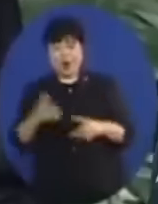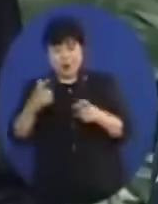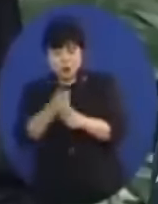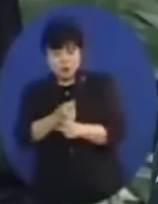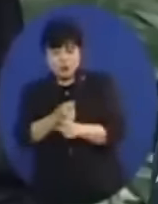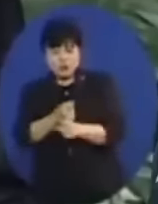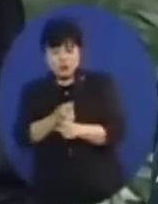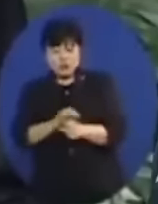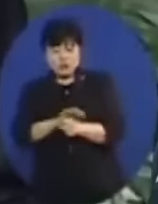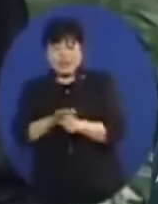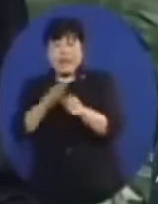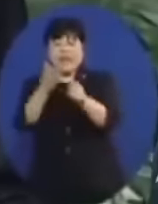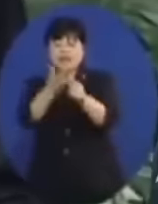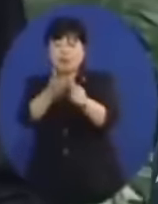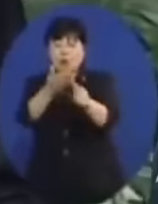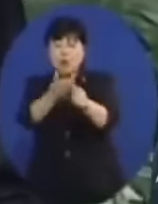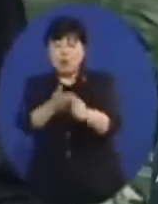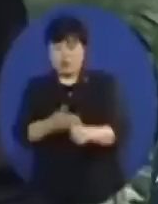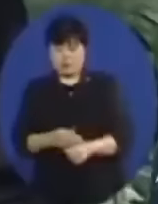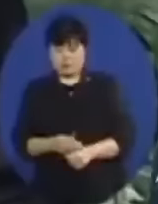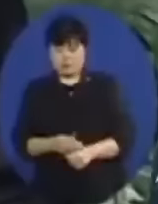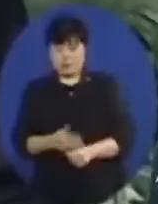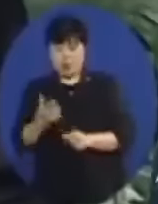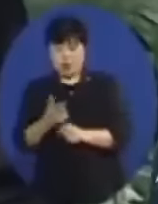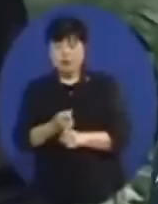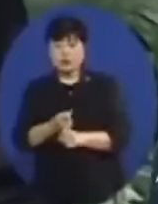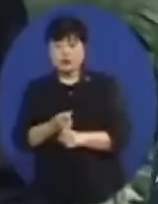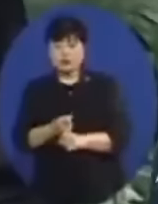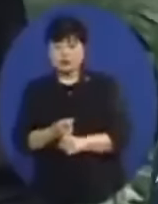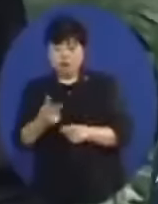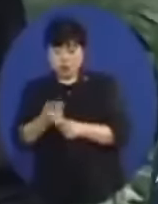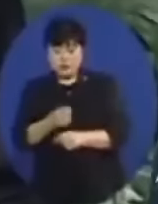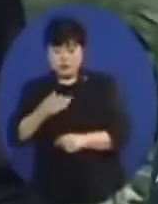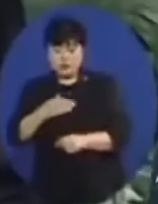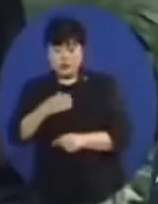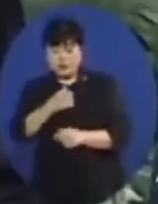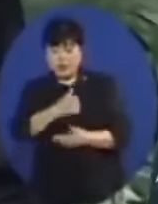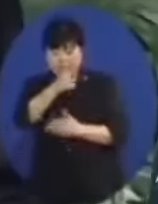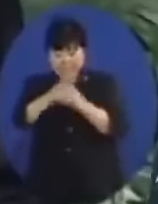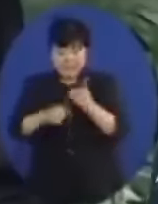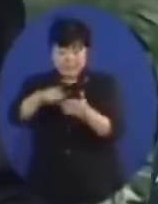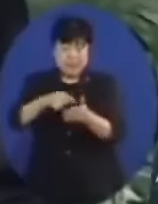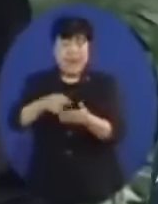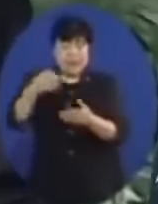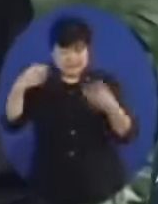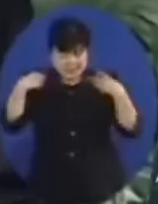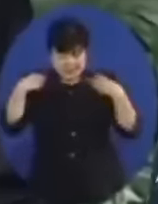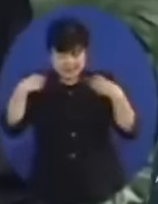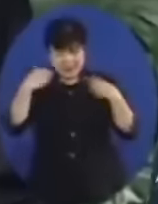원수를 사랑하라. 원수는 내가 갚아줄 테니까 너희들은 사랑하라.